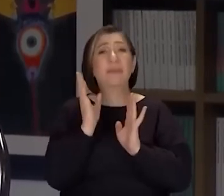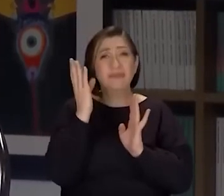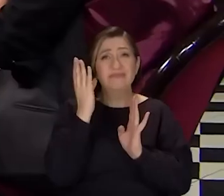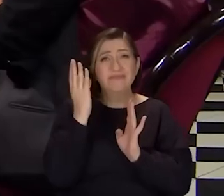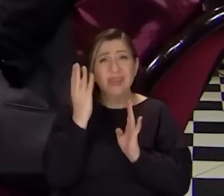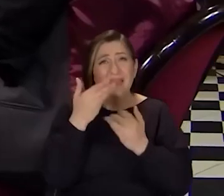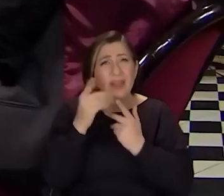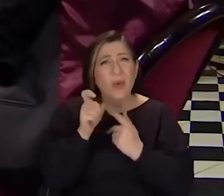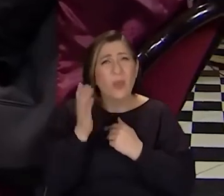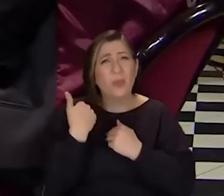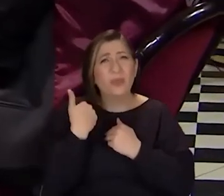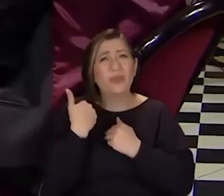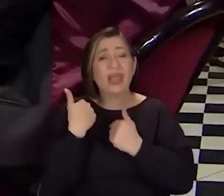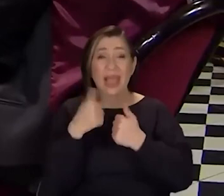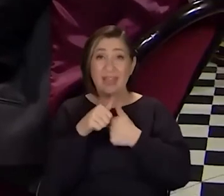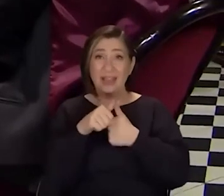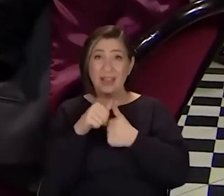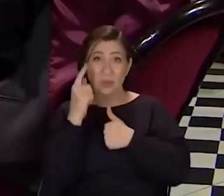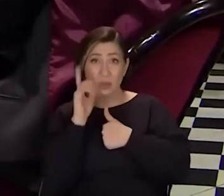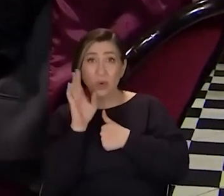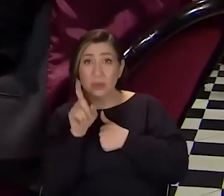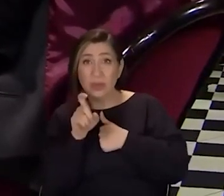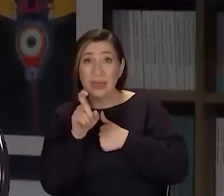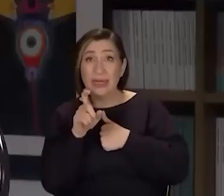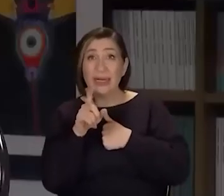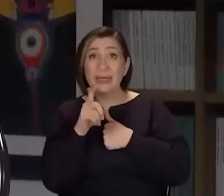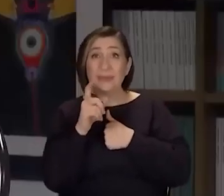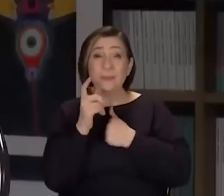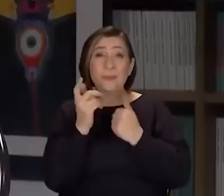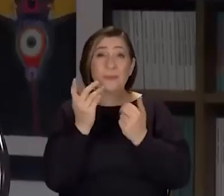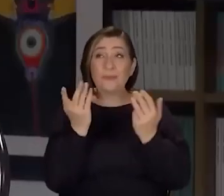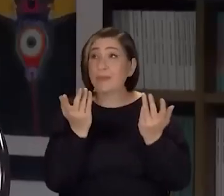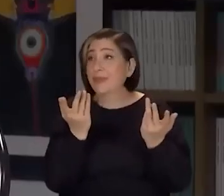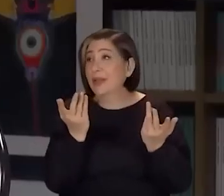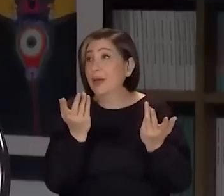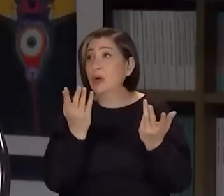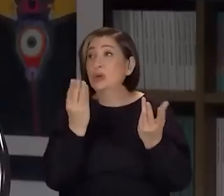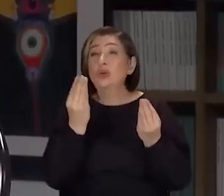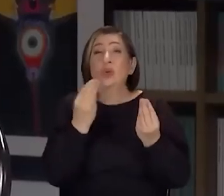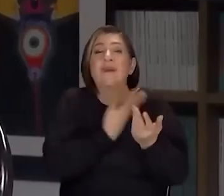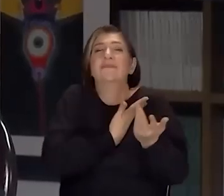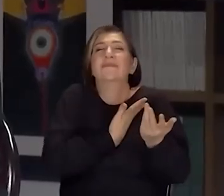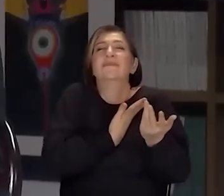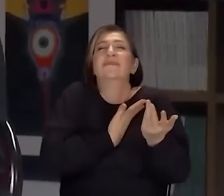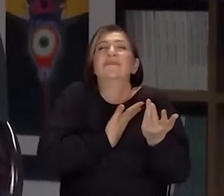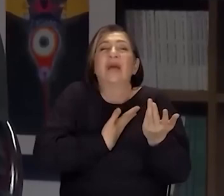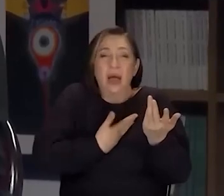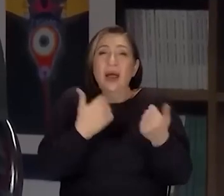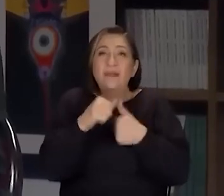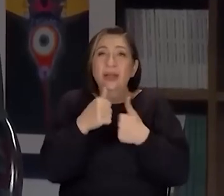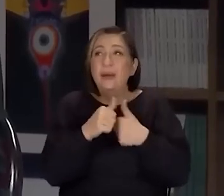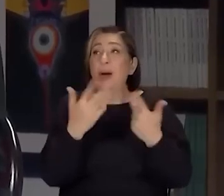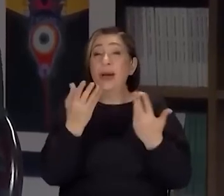Anlatabiliyor muyum ne demek istediğimi? Evlilik? Efendim, yani çok sevdalanırsam tabii ki evlenirim. Ben